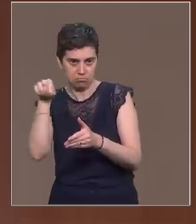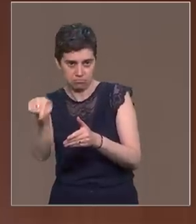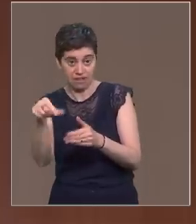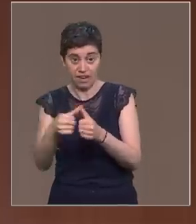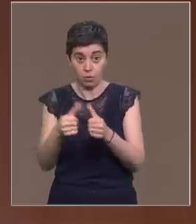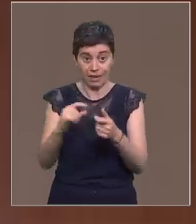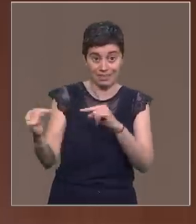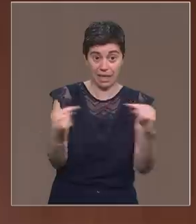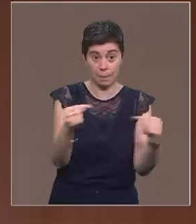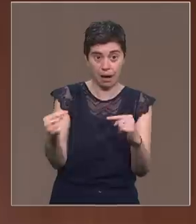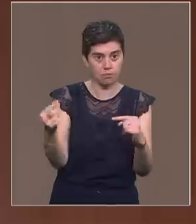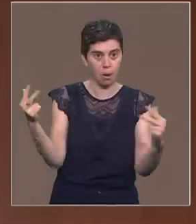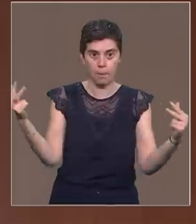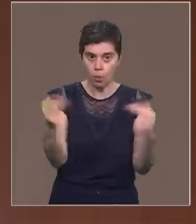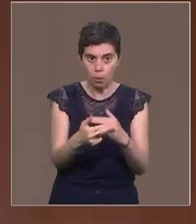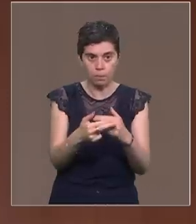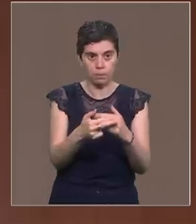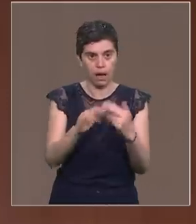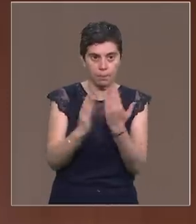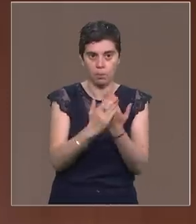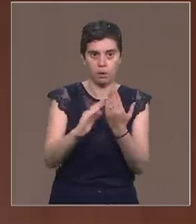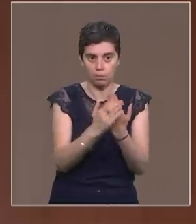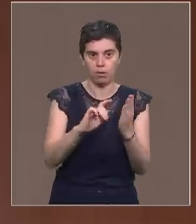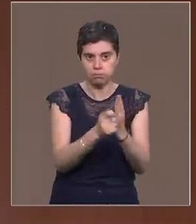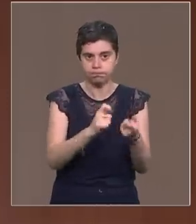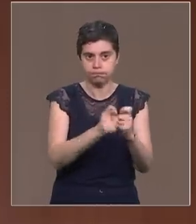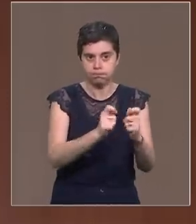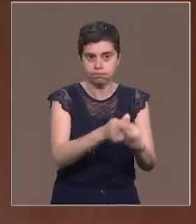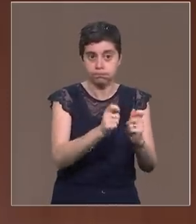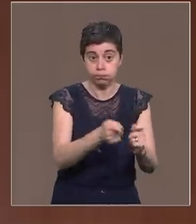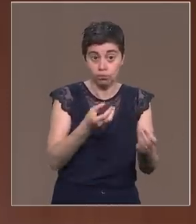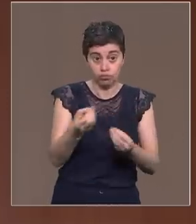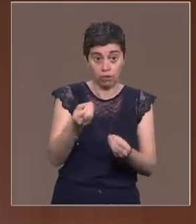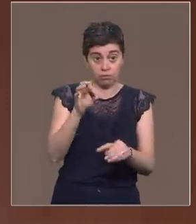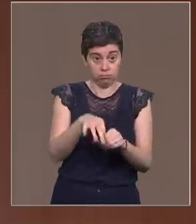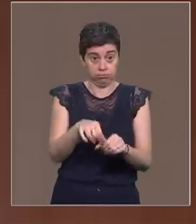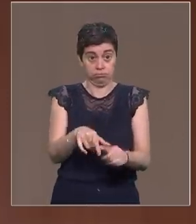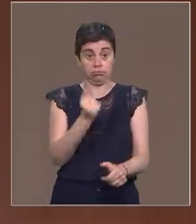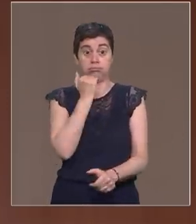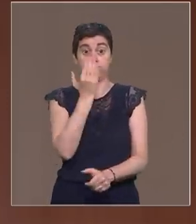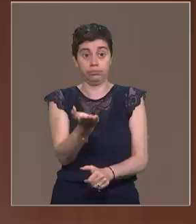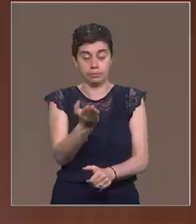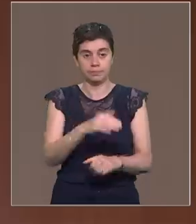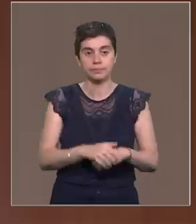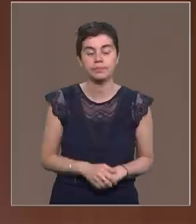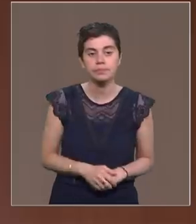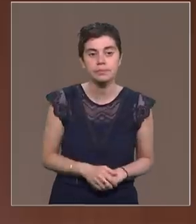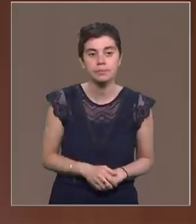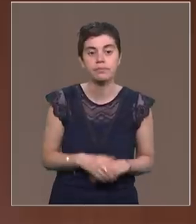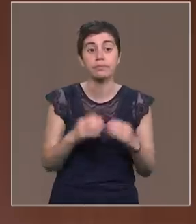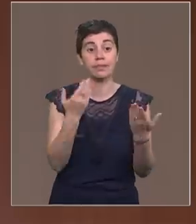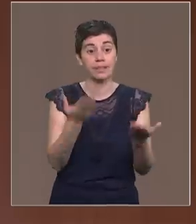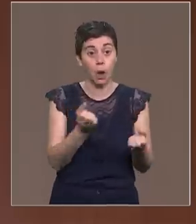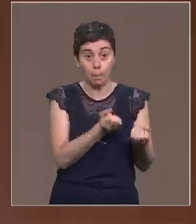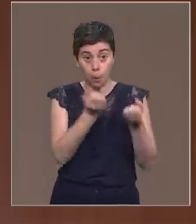l'Assemblée de débattre et de voter sur le cœur de la réforme. Et vous prétendez maintenant, avec cette proposition